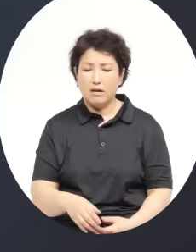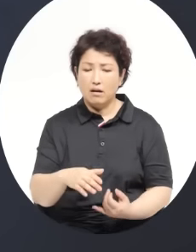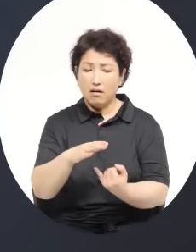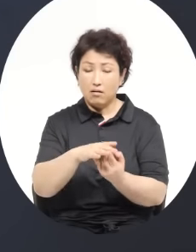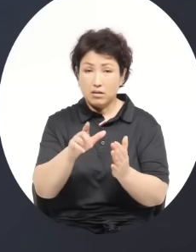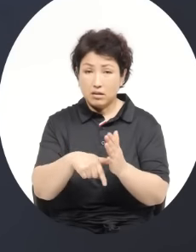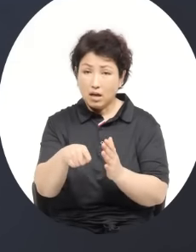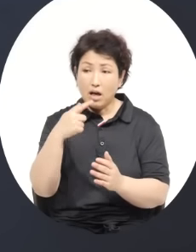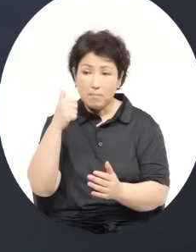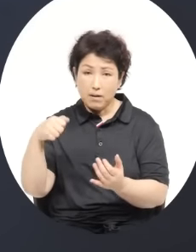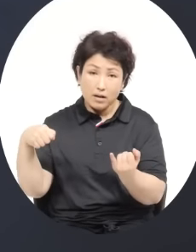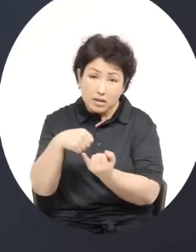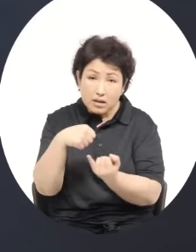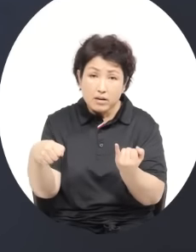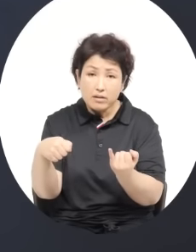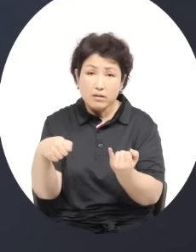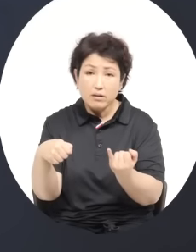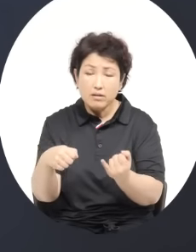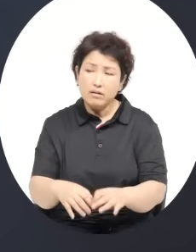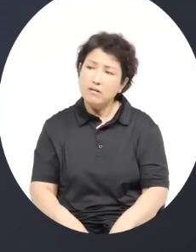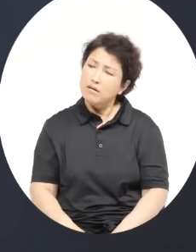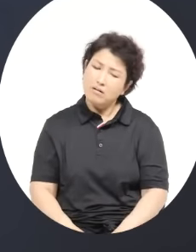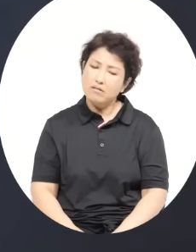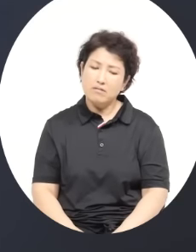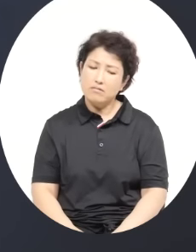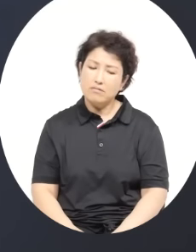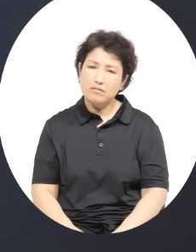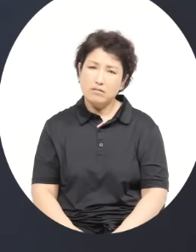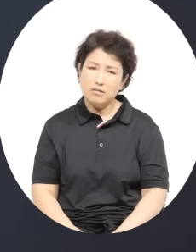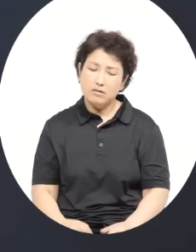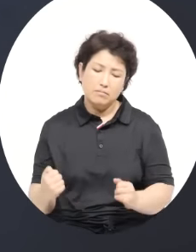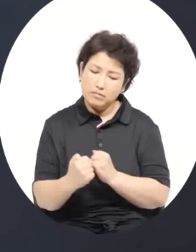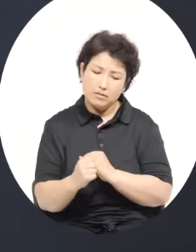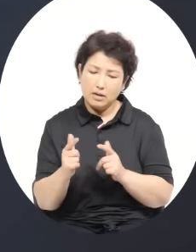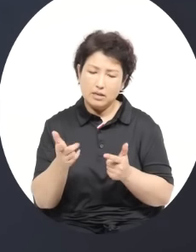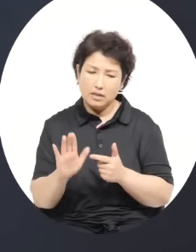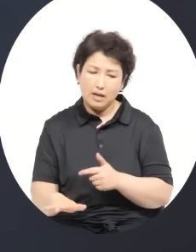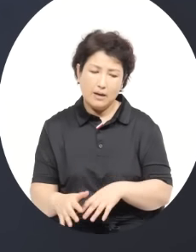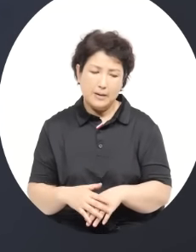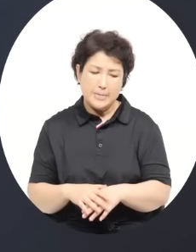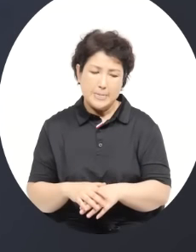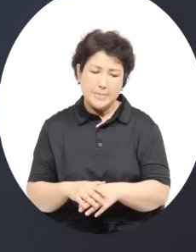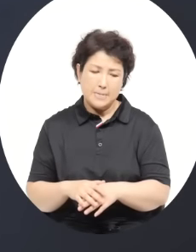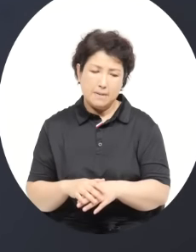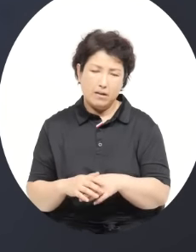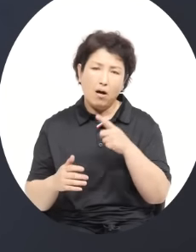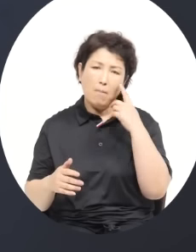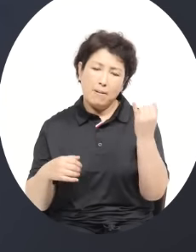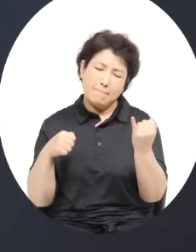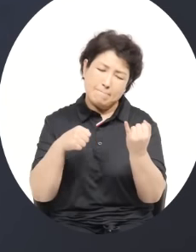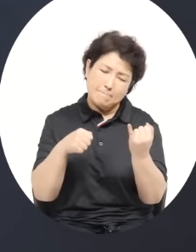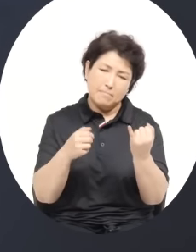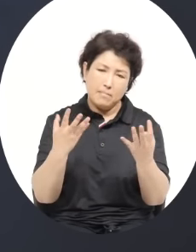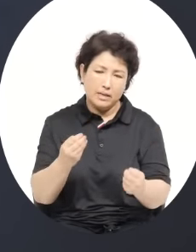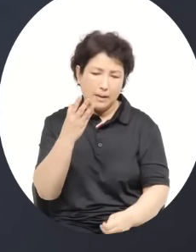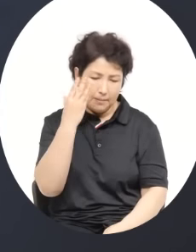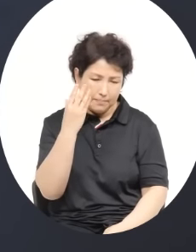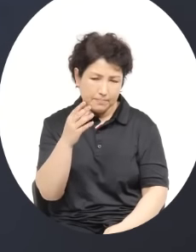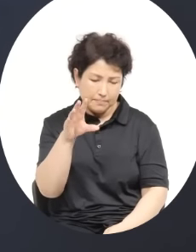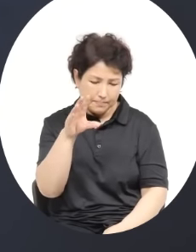어릴 때 폭력을 행사한 적이 있습니까? 그런 건 아닌데 그냥 싸우는 걸 많이 보고 자랐어요.